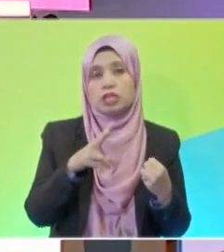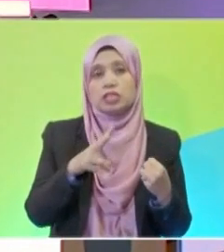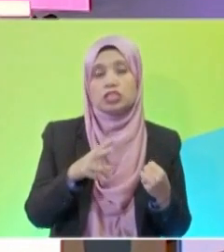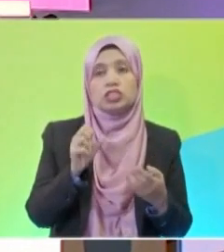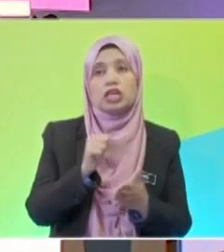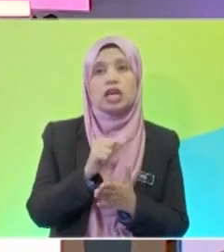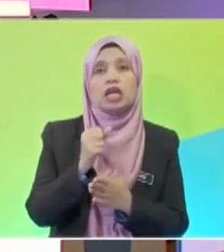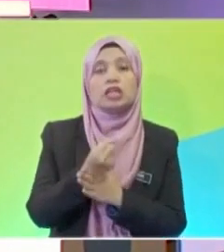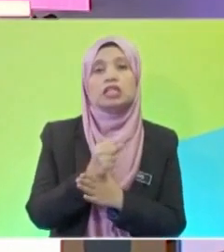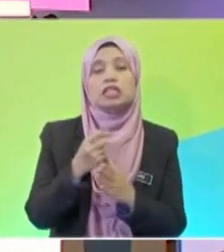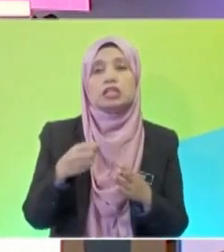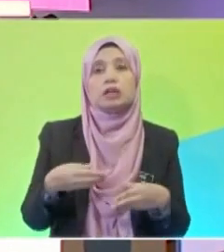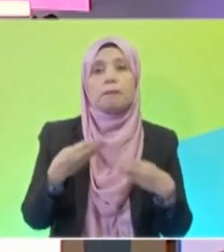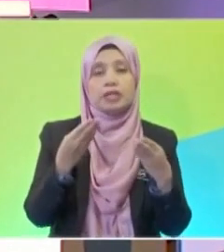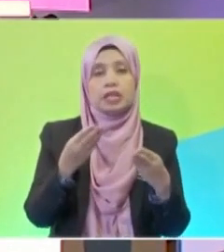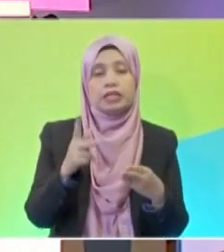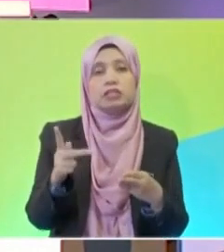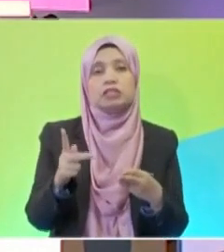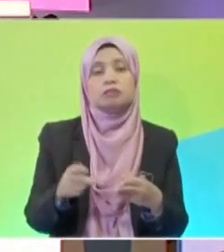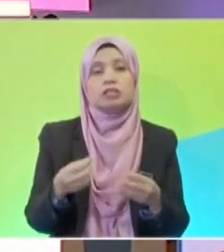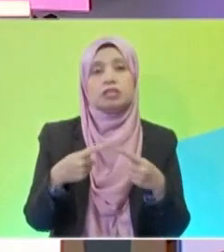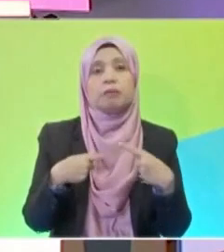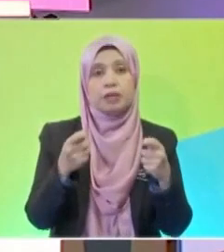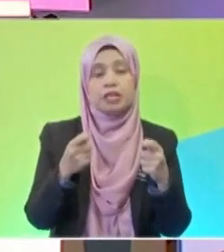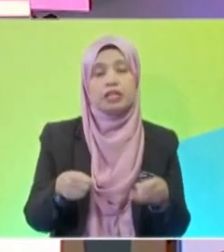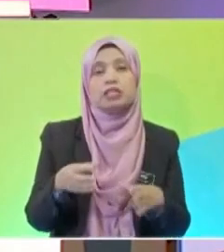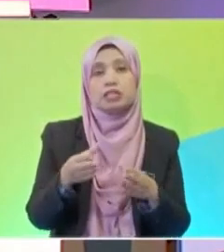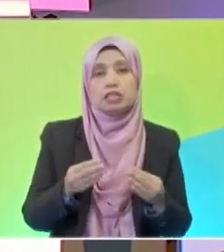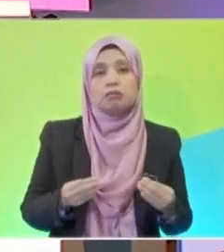kedua, bagaimana kita nak rekod bila wang itu diterima. Bila dah